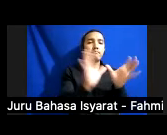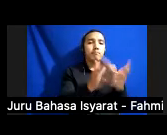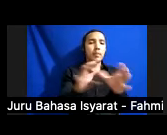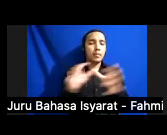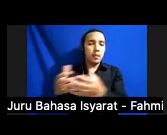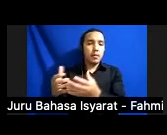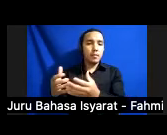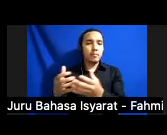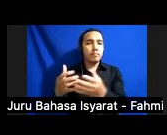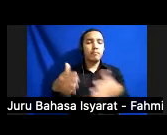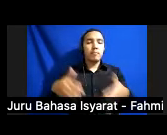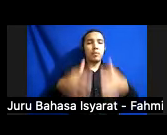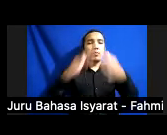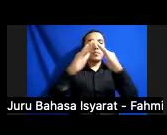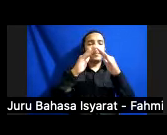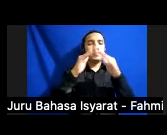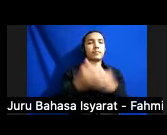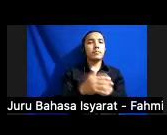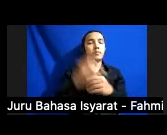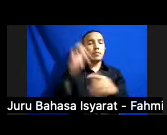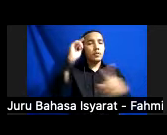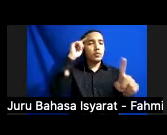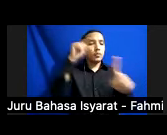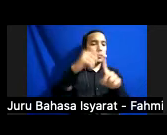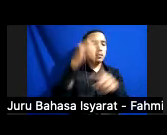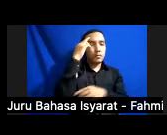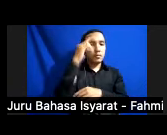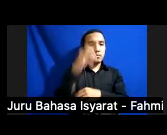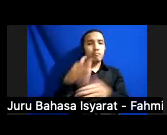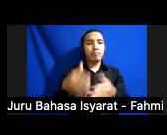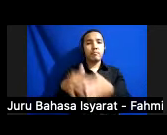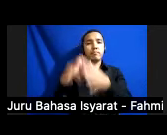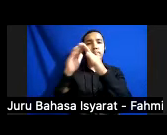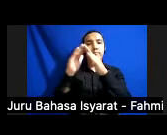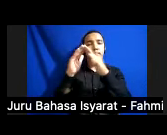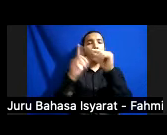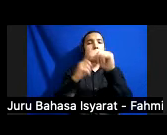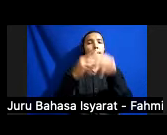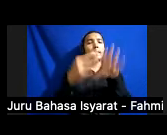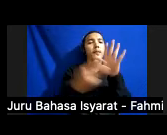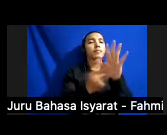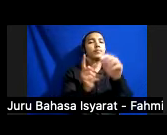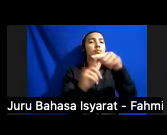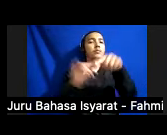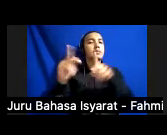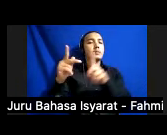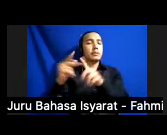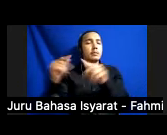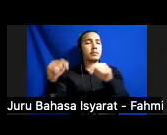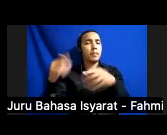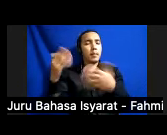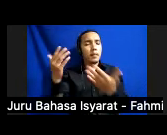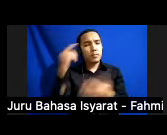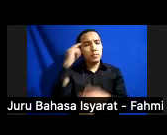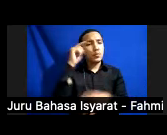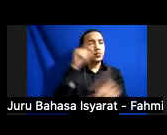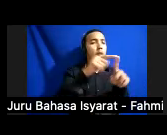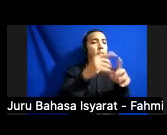untuk pendirian komite ini adalah untuk memudahkan intinya proses untuk